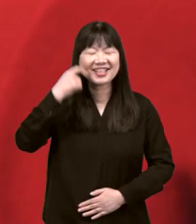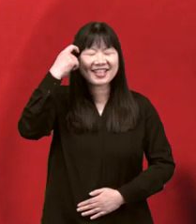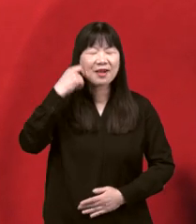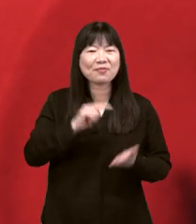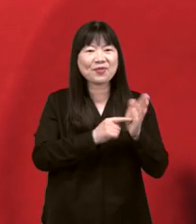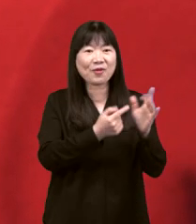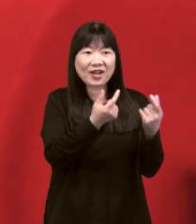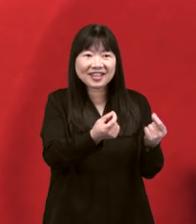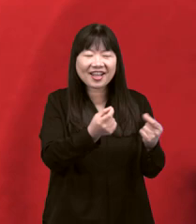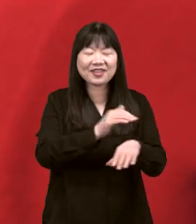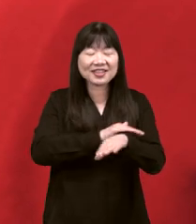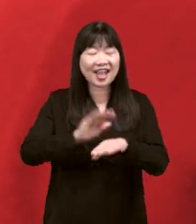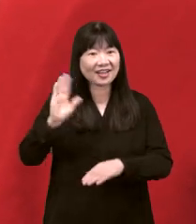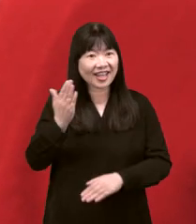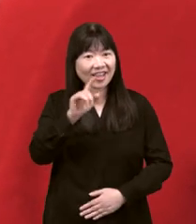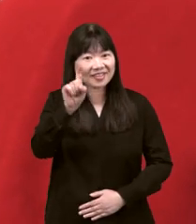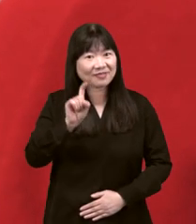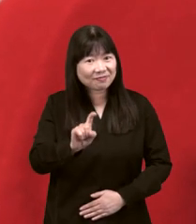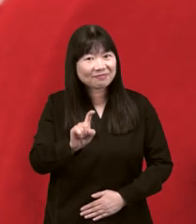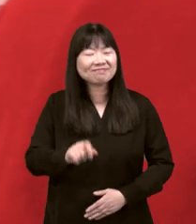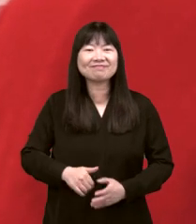같으신데 잘 되겠죠?